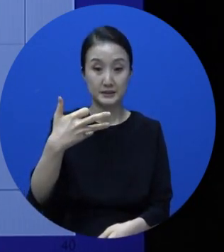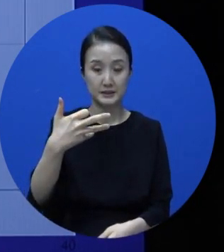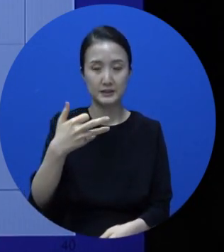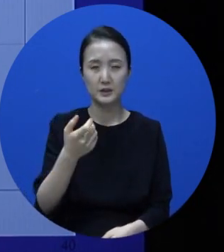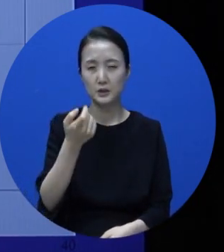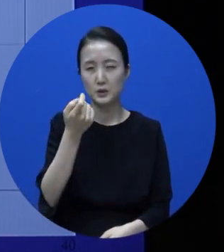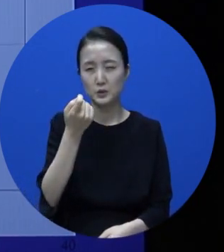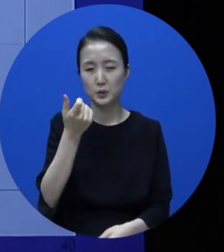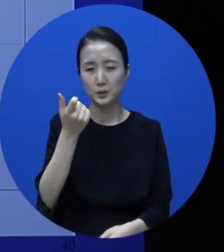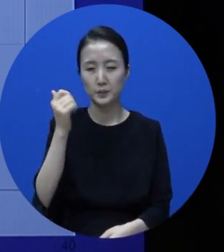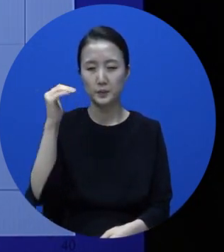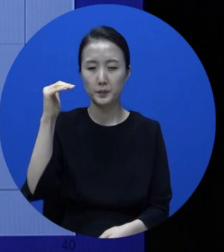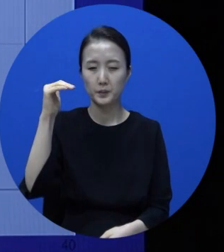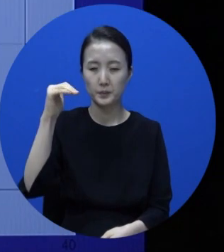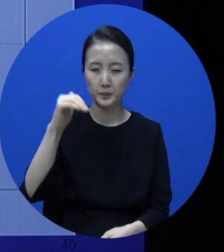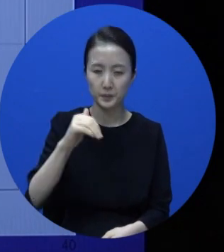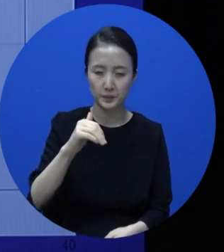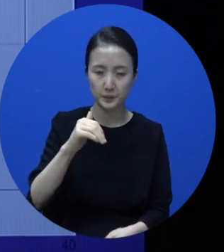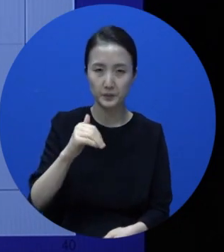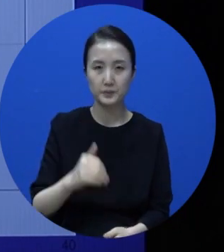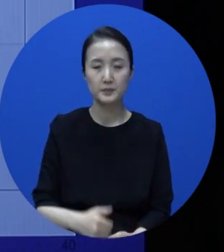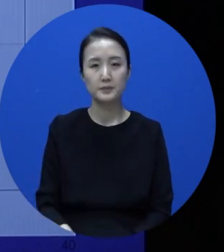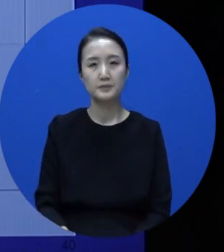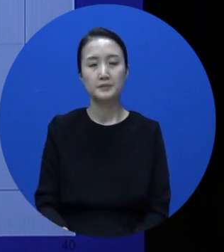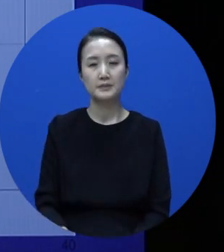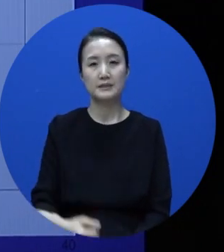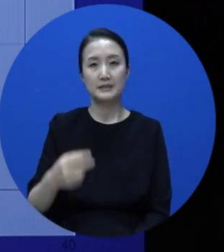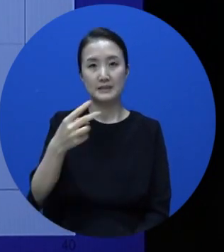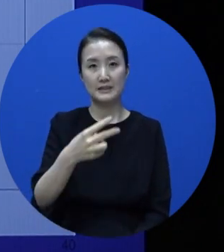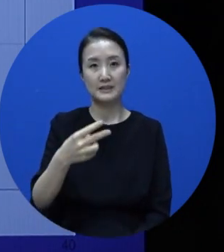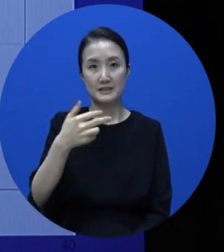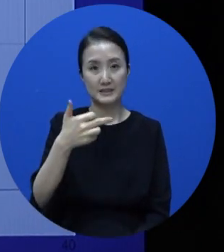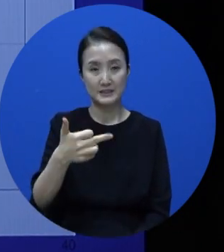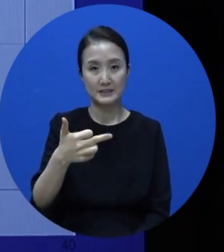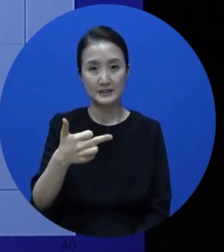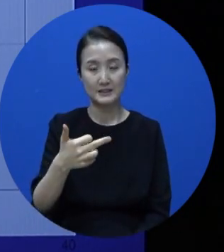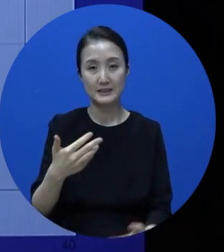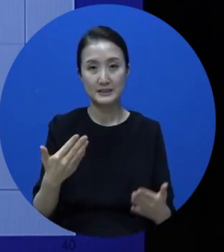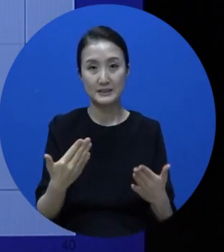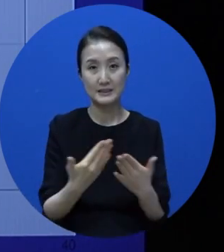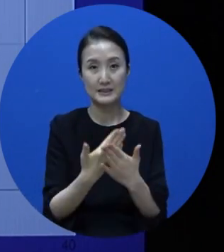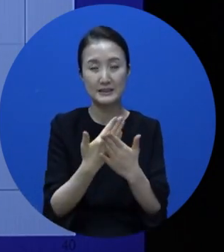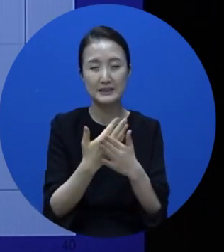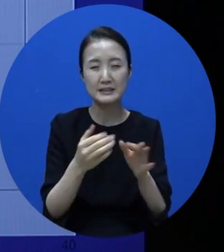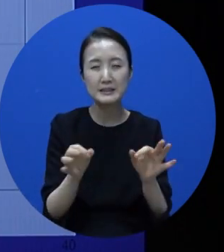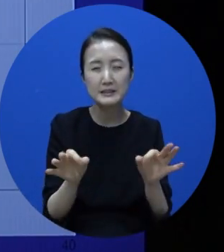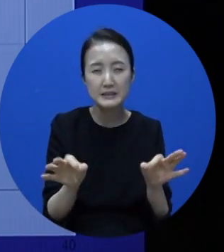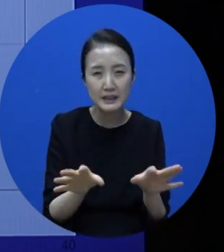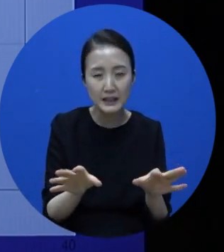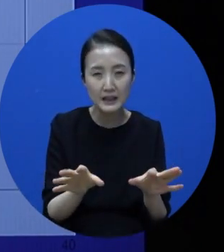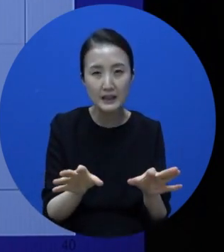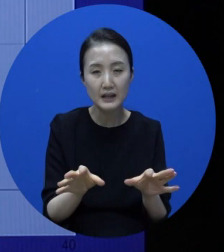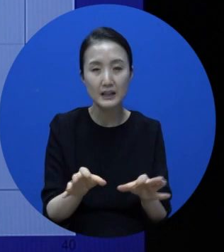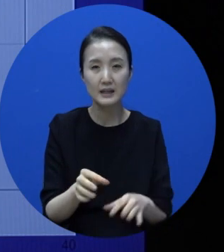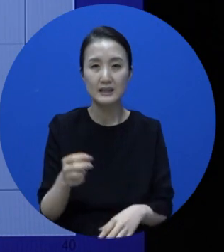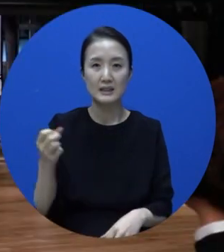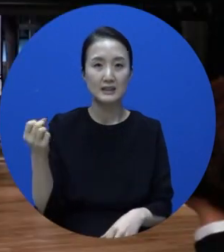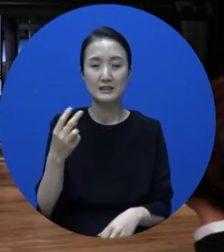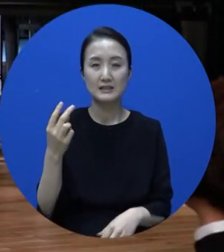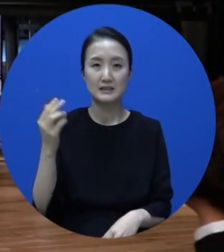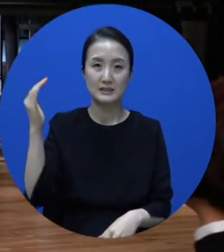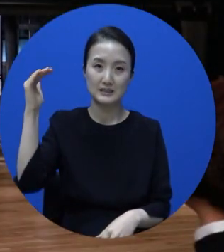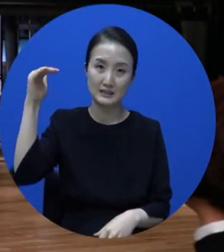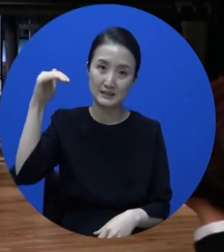그리고 2018년 은 살짝 하락해 쬲 그래서 2017년에 빤짝 성당 인데 이